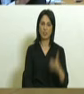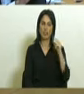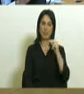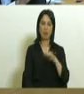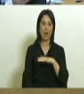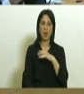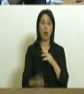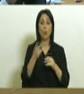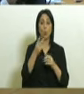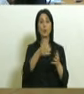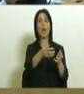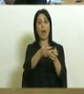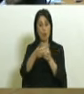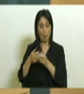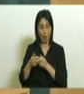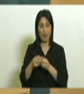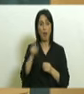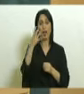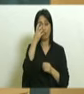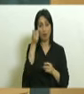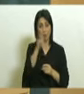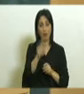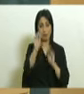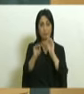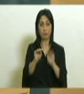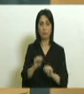უნდა გამოეყვანა, მაგრამ ისიც უნდა დაედო. დიახ.